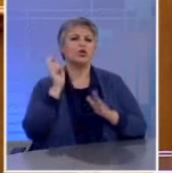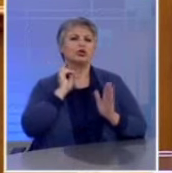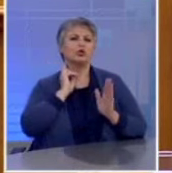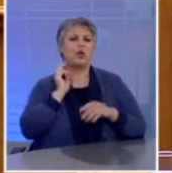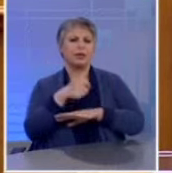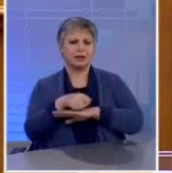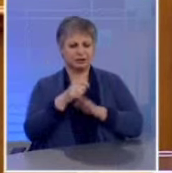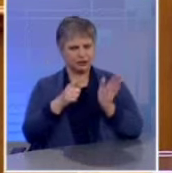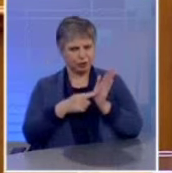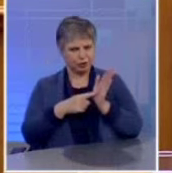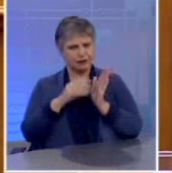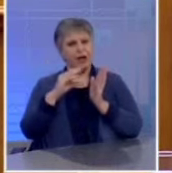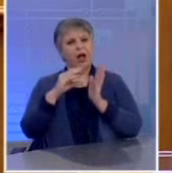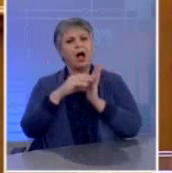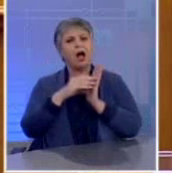Το άρθρο αυτό